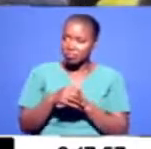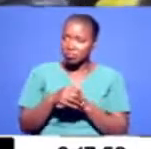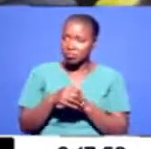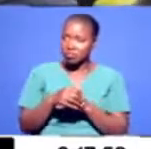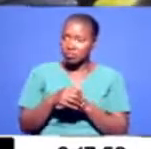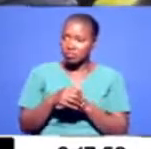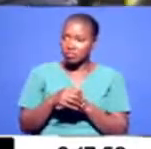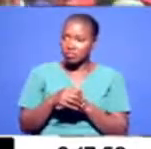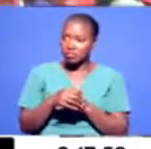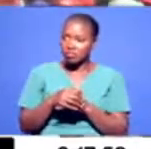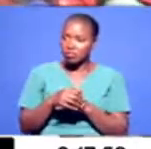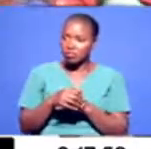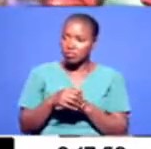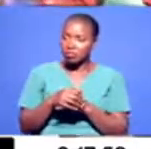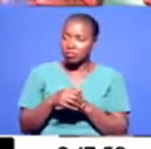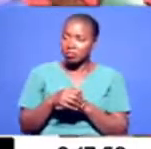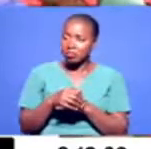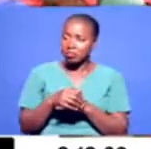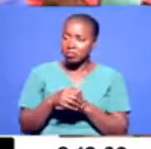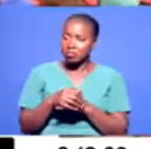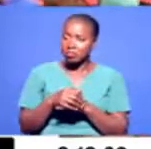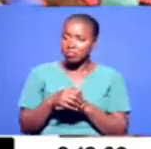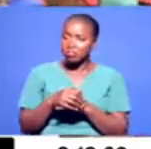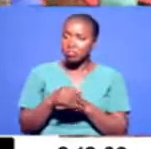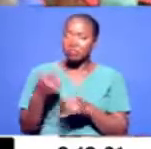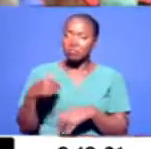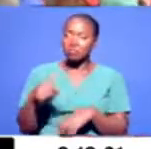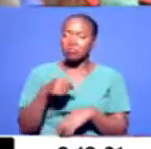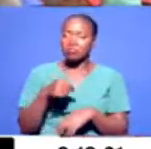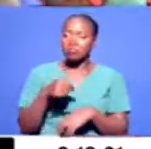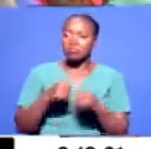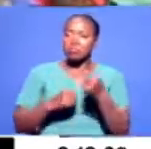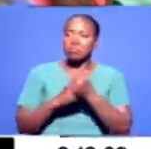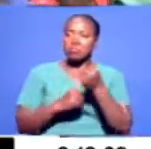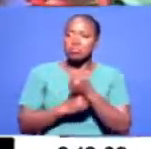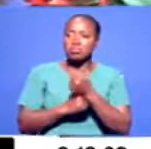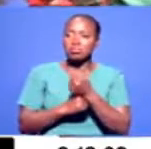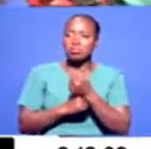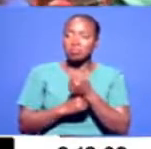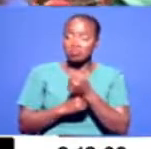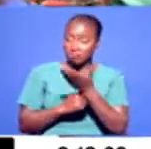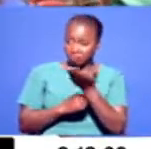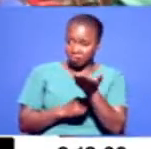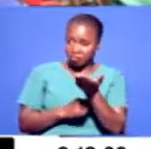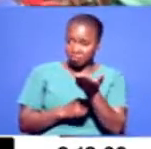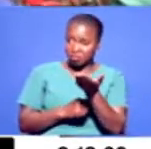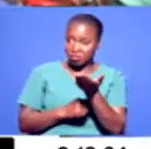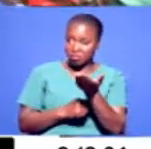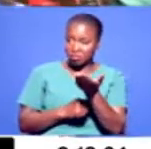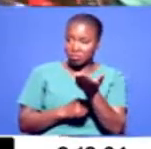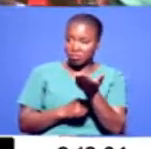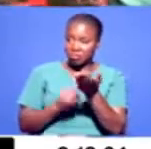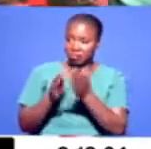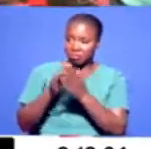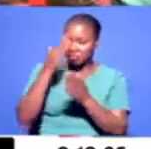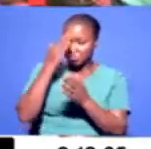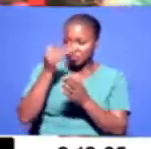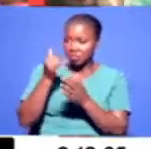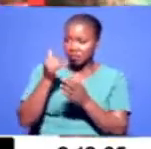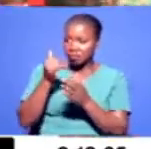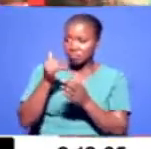Tuko pamoja na baba. Sisi tuko nyuma yako. Na tuko nyuma yako kwa sababu wewe